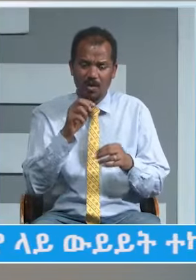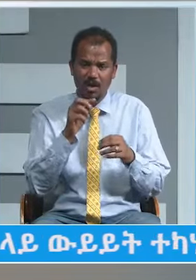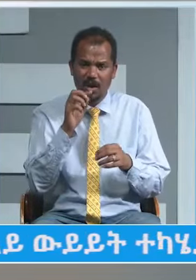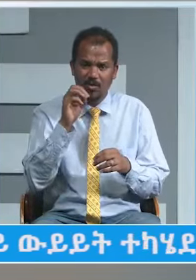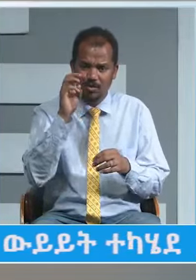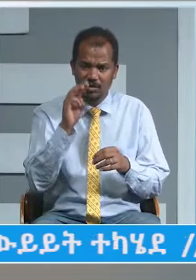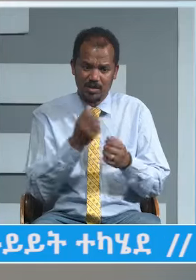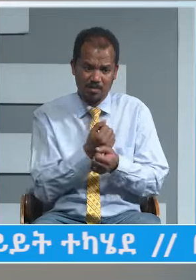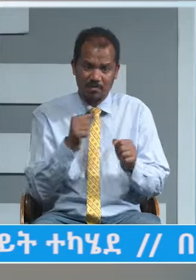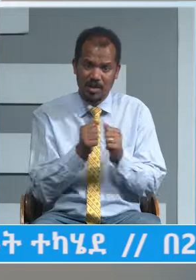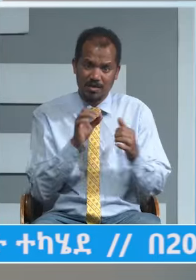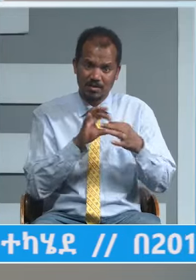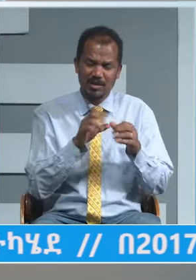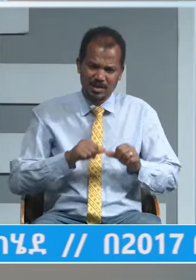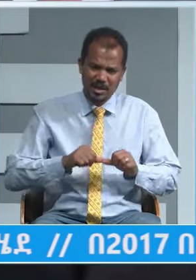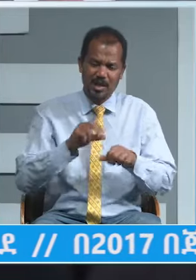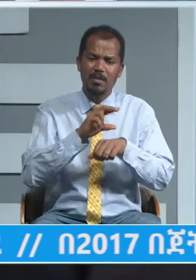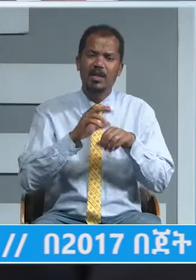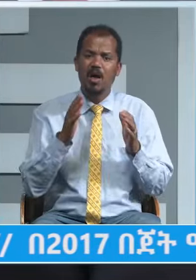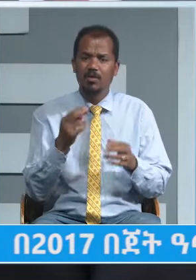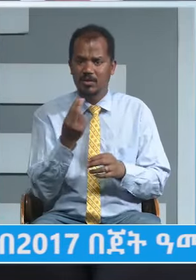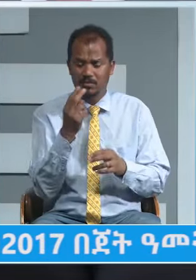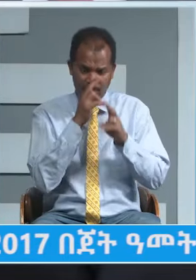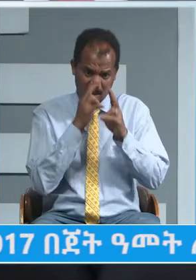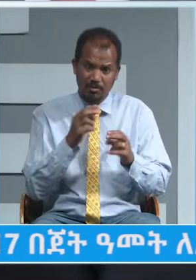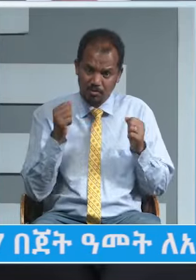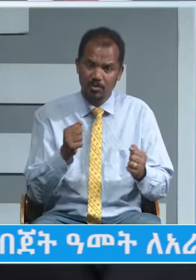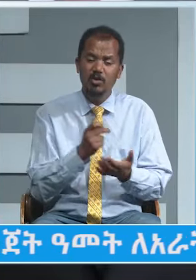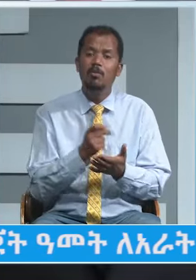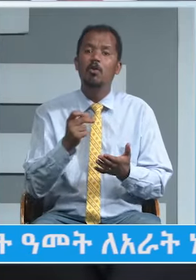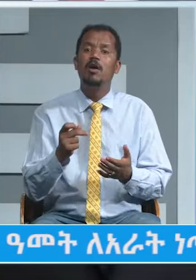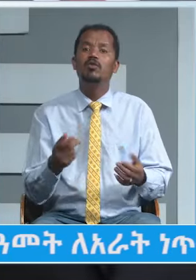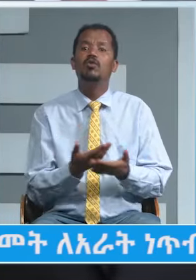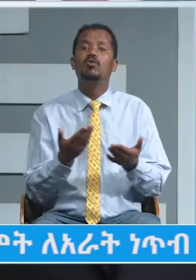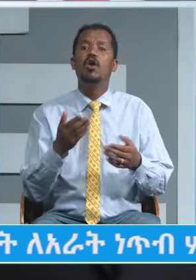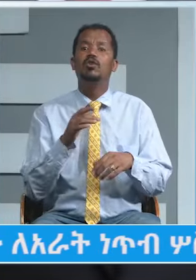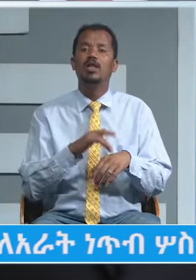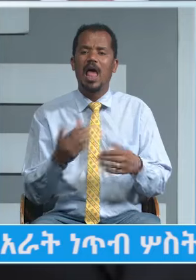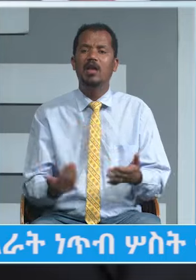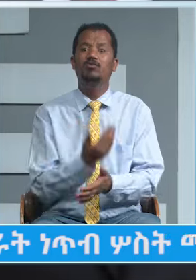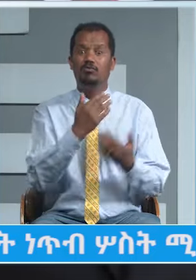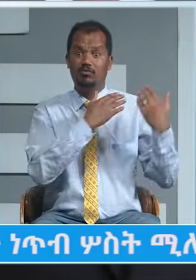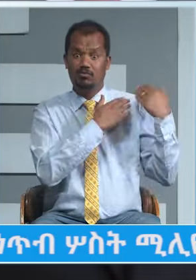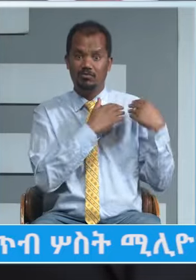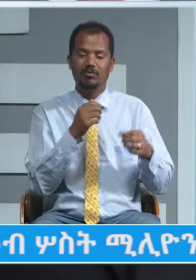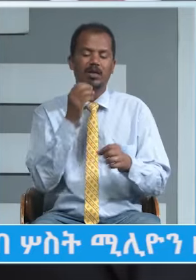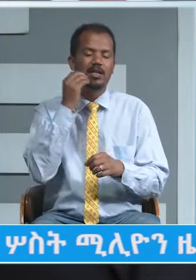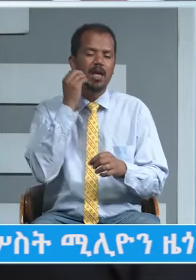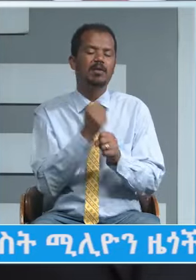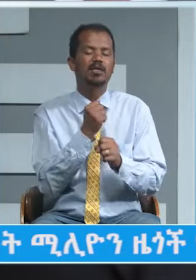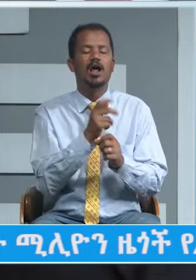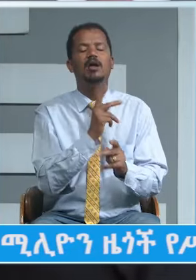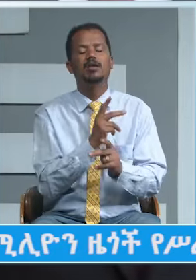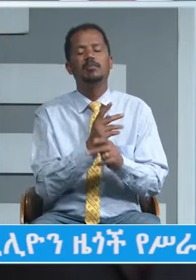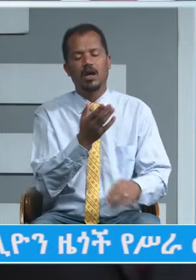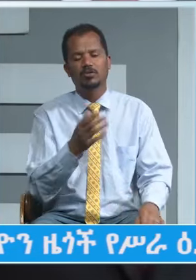የሆነ ቀውስ ከመፍታት ጋር በተገናኘ ዘላቂ ብሔራዊ ጥቅም ሊያስከብሩ በሚችሉ ዲፕሎማሲያዊ ጉዳዮች ላይ አዲሱ ተሿሚ የቤት ስራ